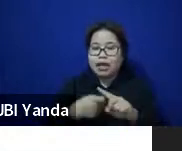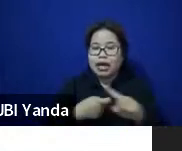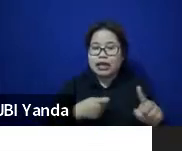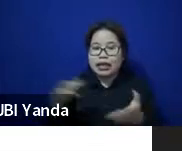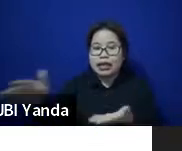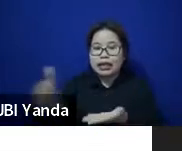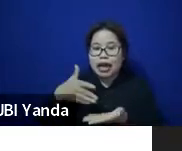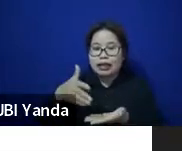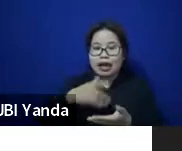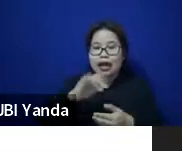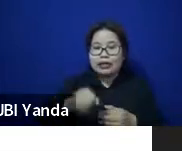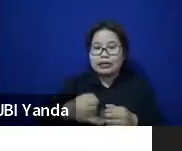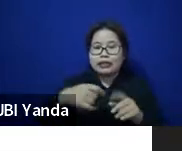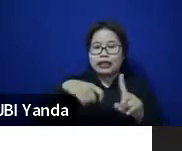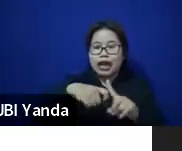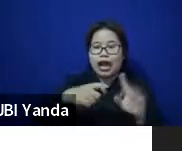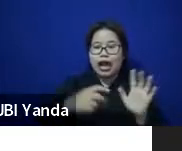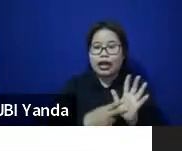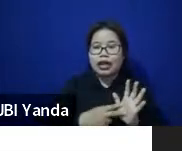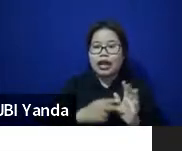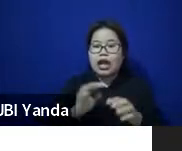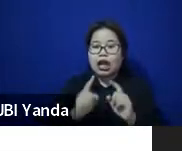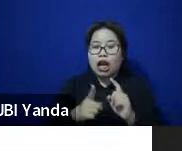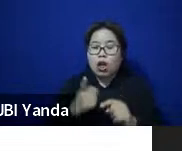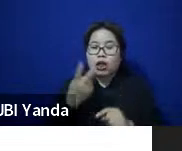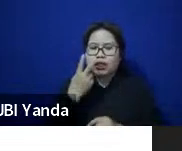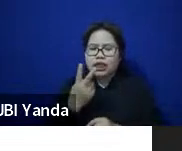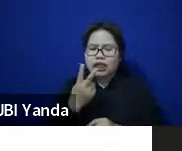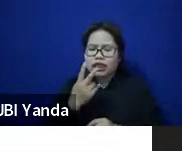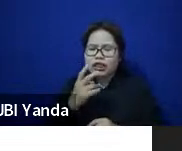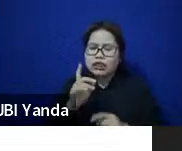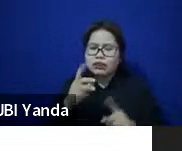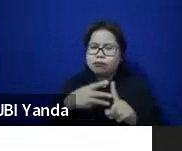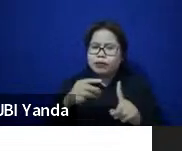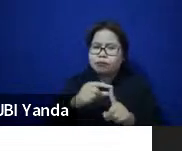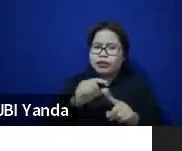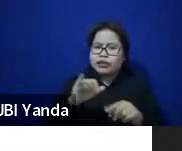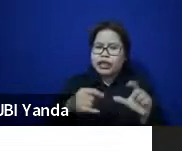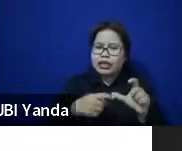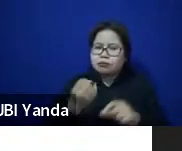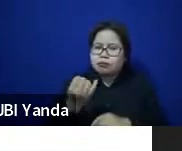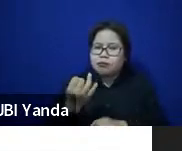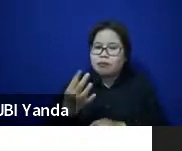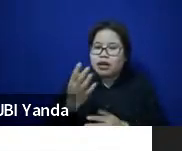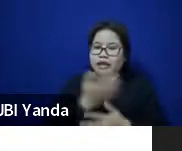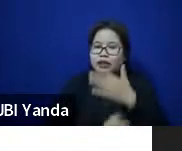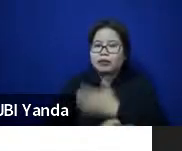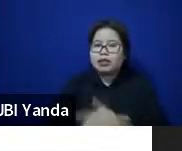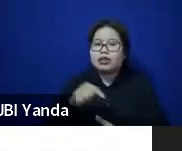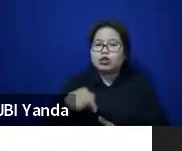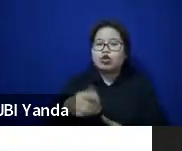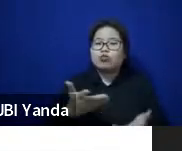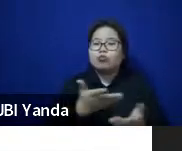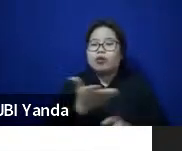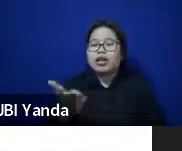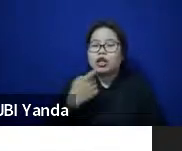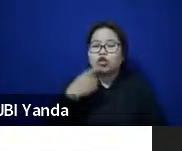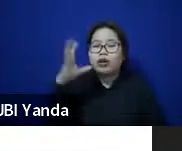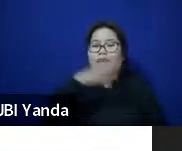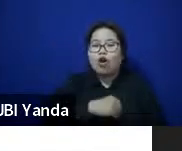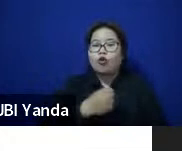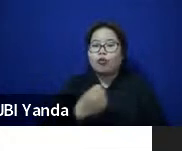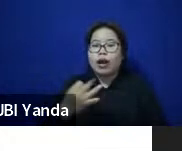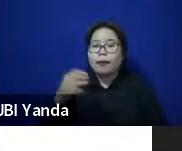JKN. Jadi nggak ada, kalau kita tanya di BPJS berapa yang memiliki disabilitas, itu mereka hanya tahu berapa orang yang mengakses